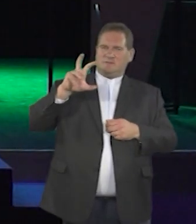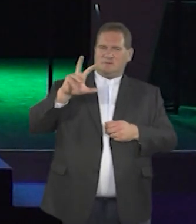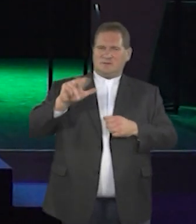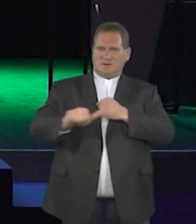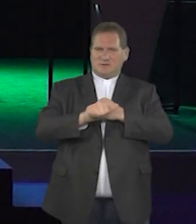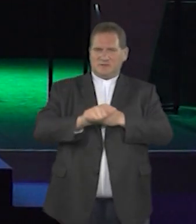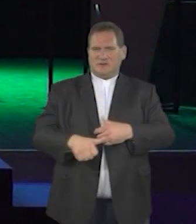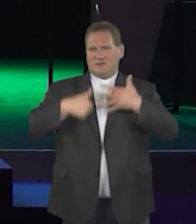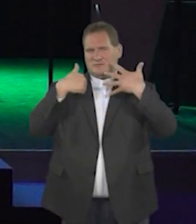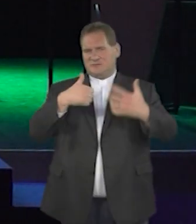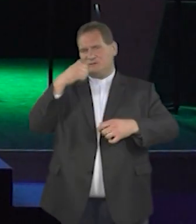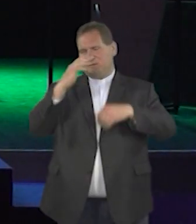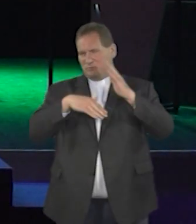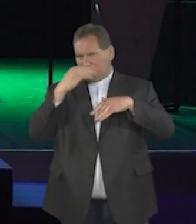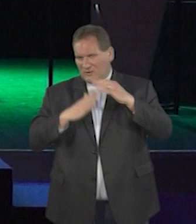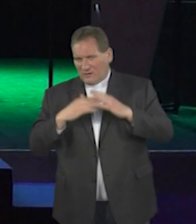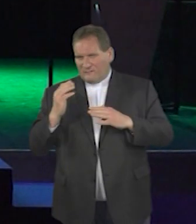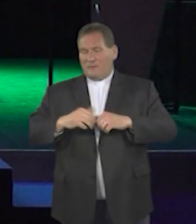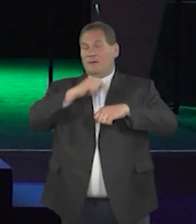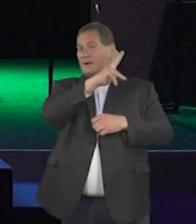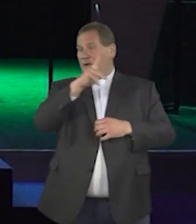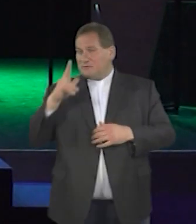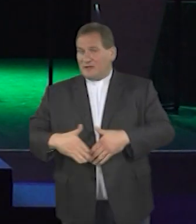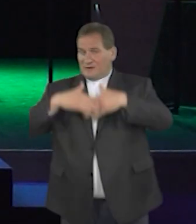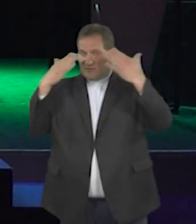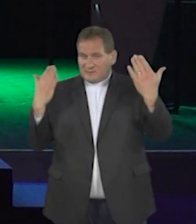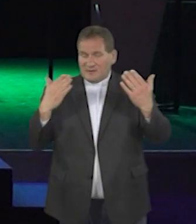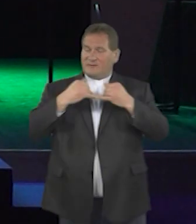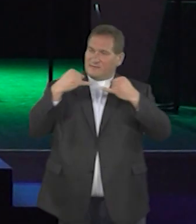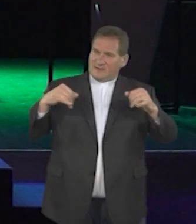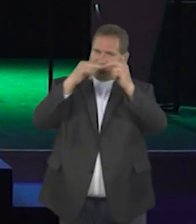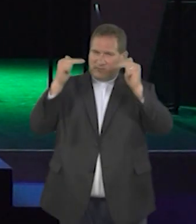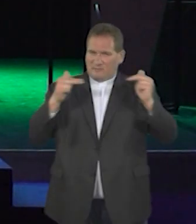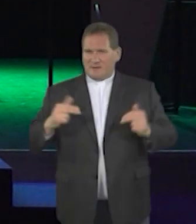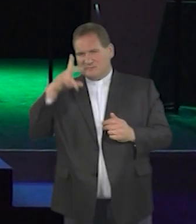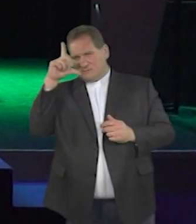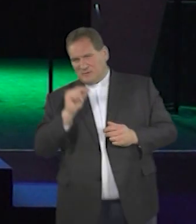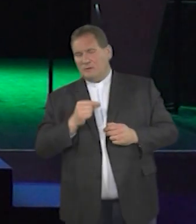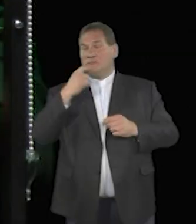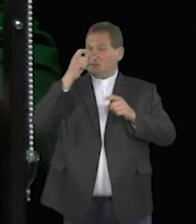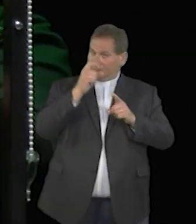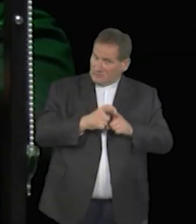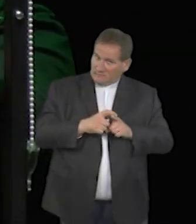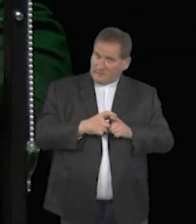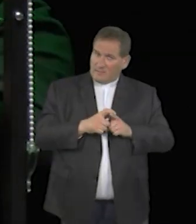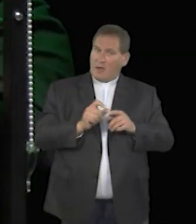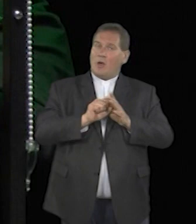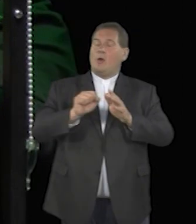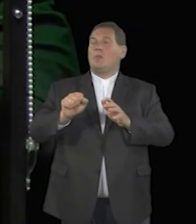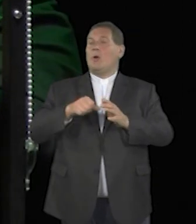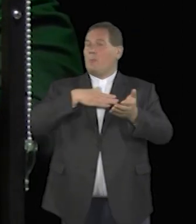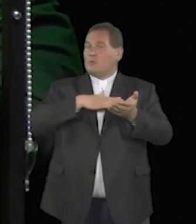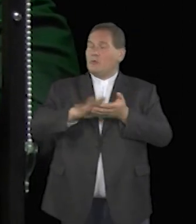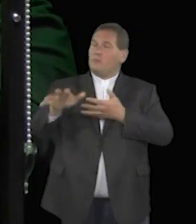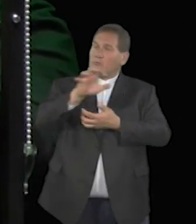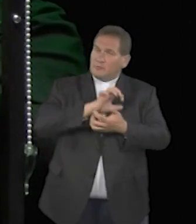wybudował, by każdego dnia w pałacu innym nocował. Słowem, od początku